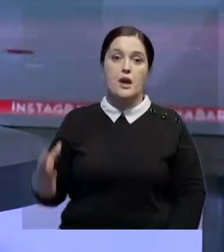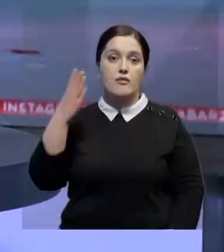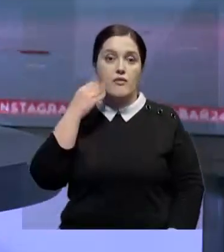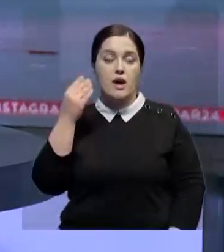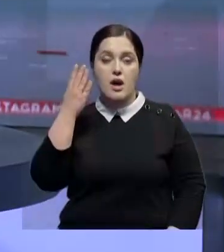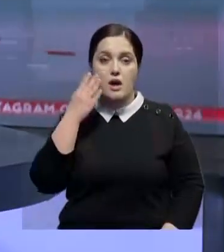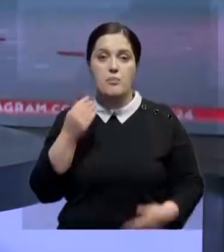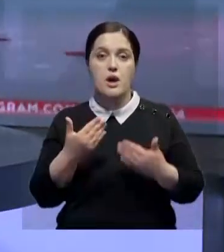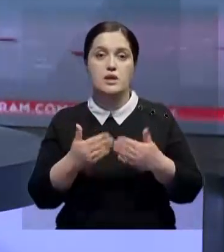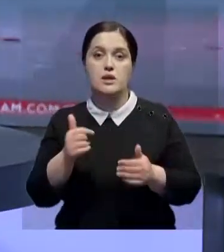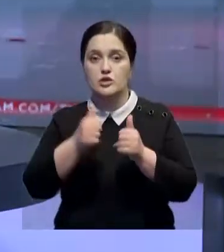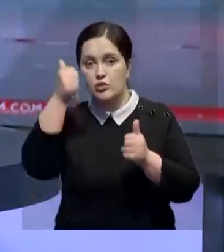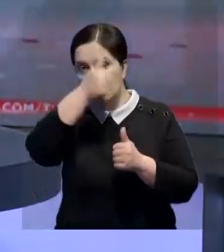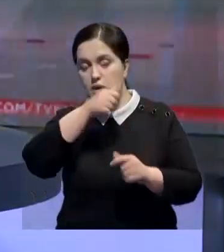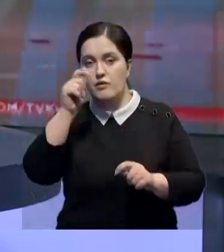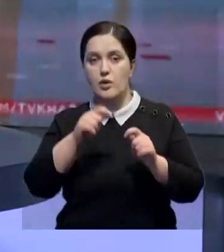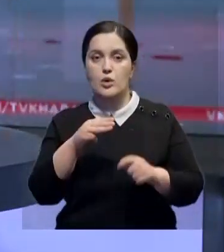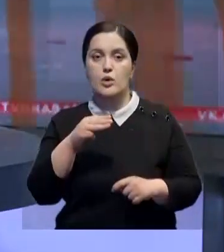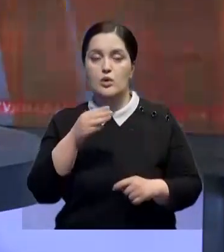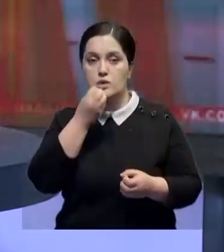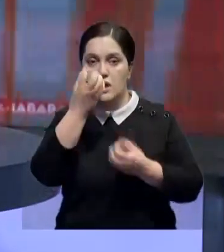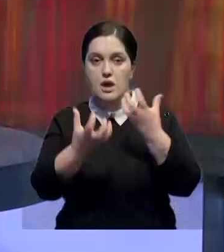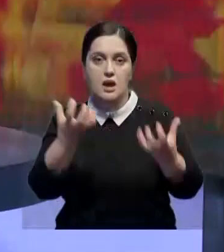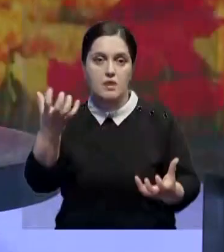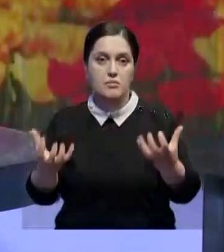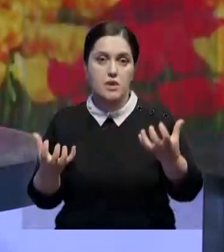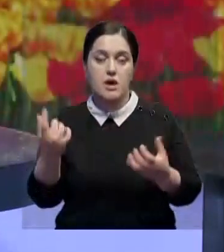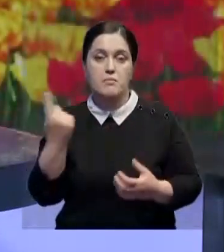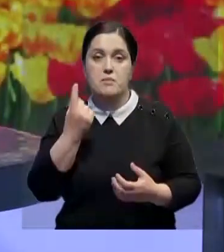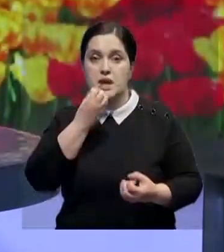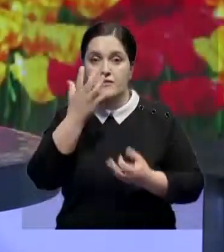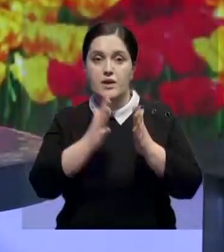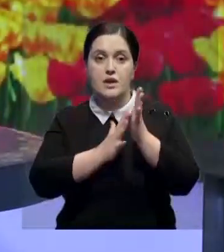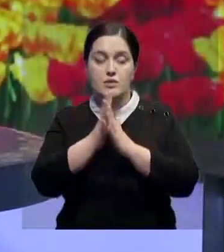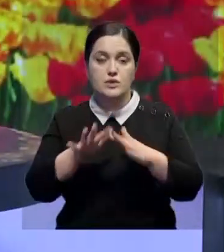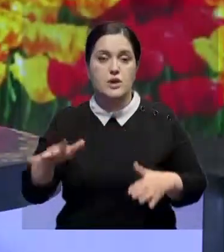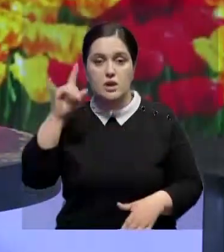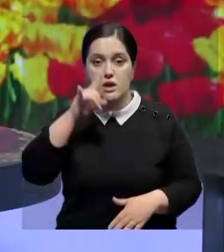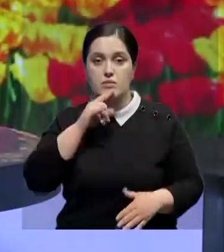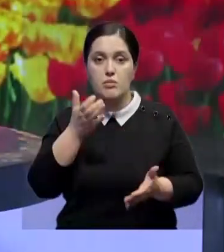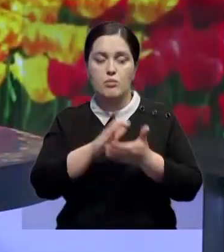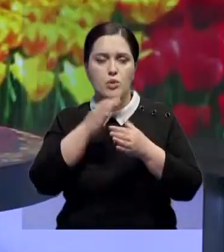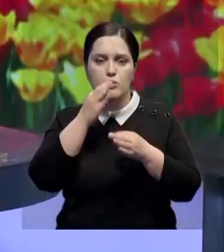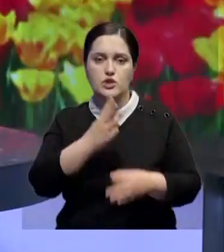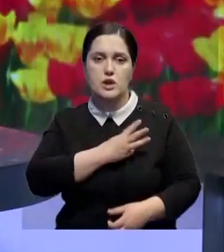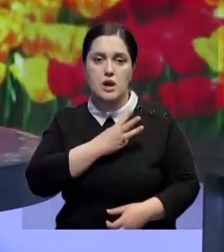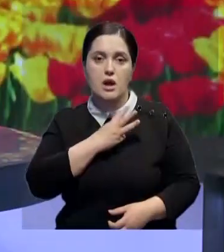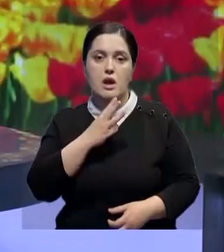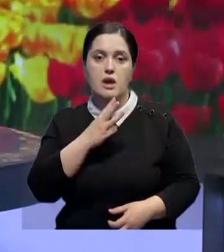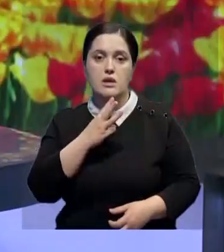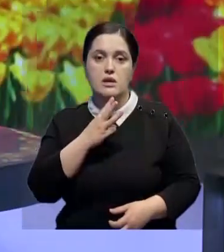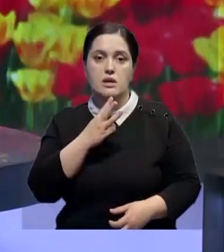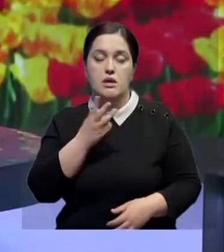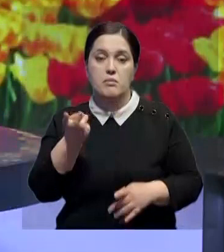А в Алматы открылся ежегодный фестиваль тюльпанов. С многообразием первоцветов, растущих на территории Казахстана, может познакомиться любой желающий.